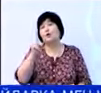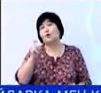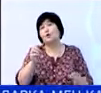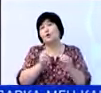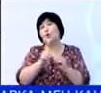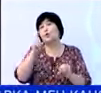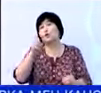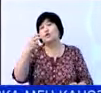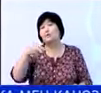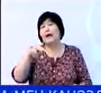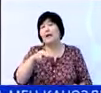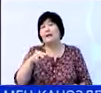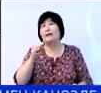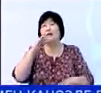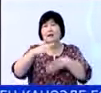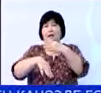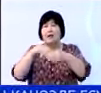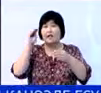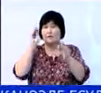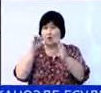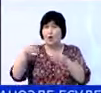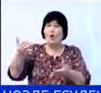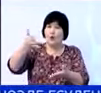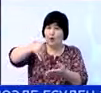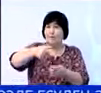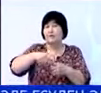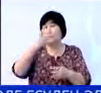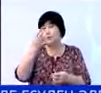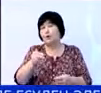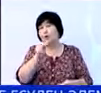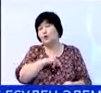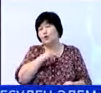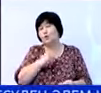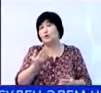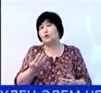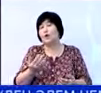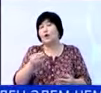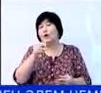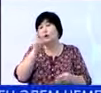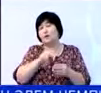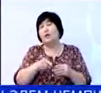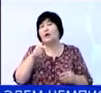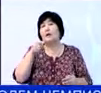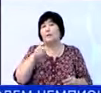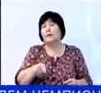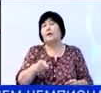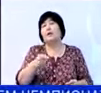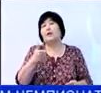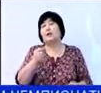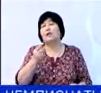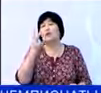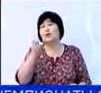110-120 литрге дейін рабочий раствор біз құямыз. Бір күнде жұмыс өнімділігі 1000 гектардан 1200 гектарға дейін